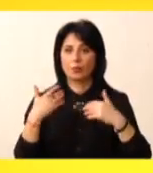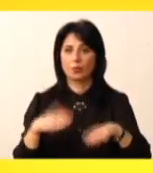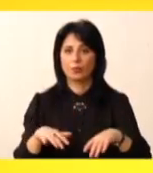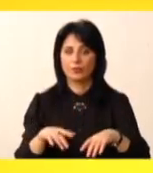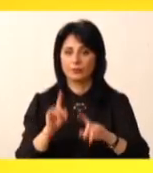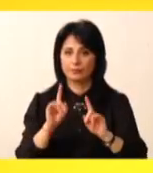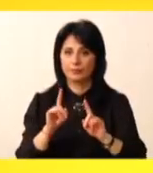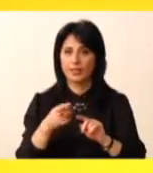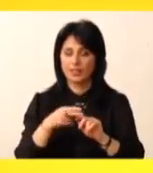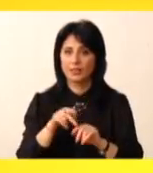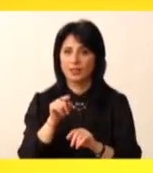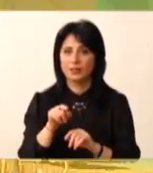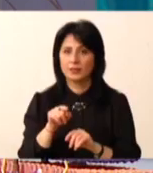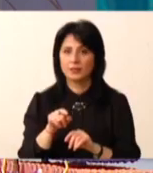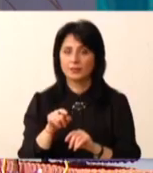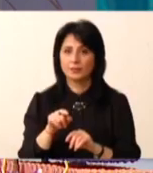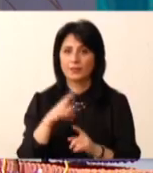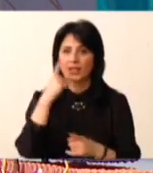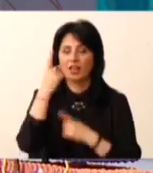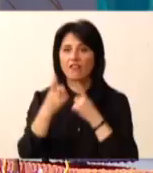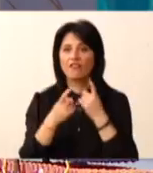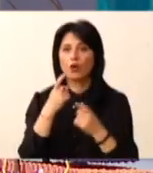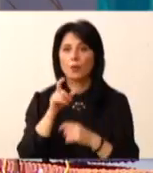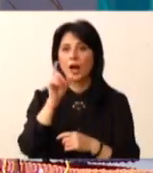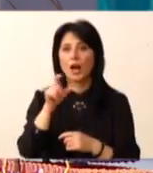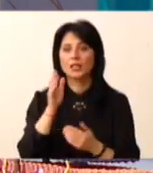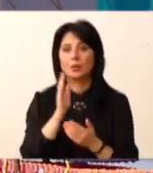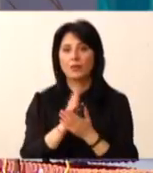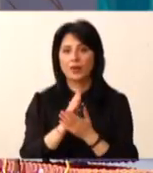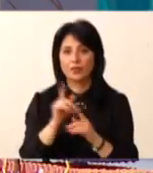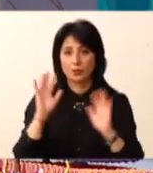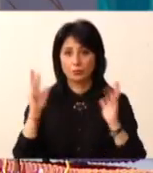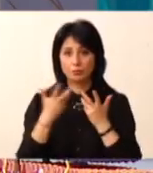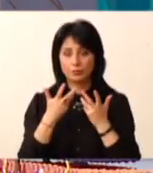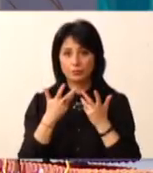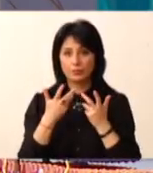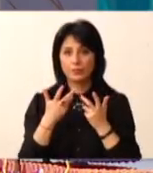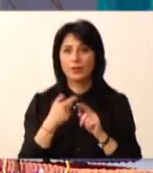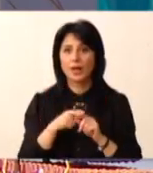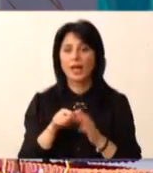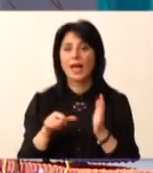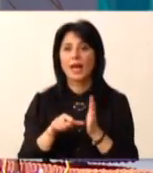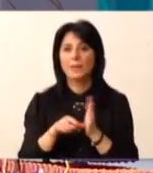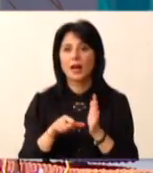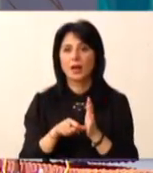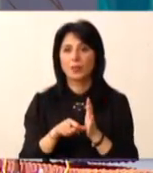დაკავშირებით, შესაბამისად, ეს ინფორმაცია, რომ ადამიანს აქვს აუტოიმუნური თიროიდიტი,